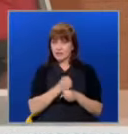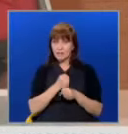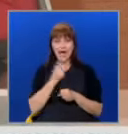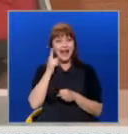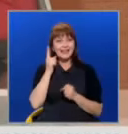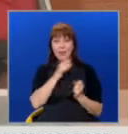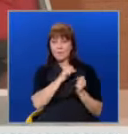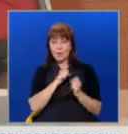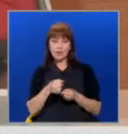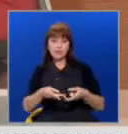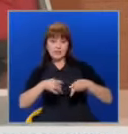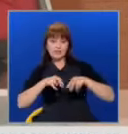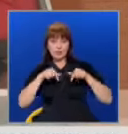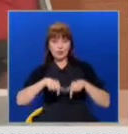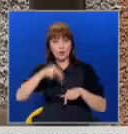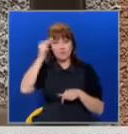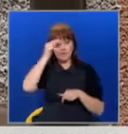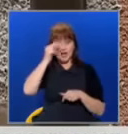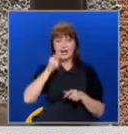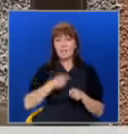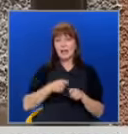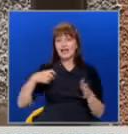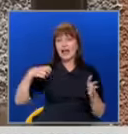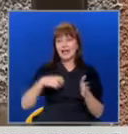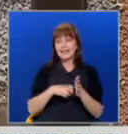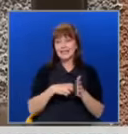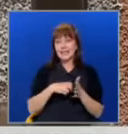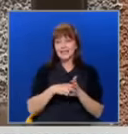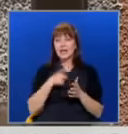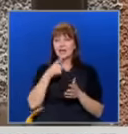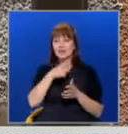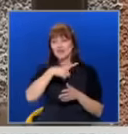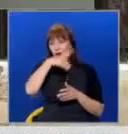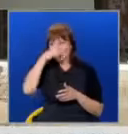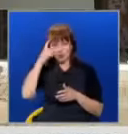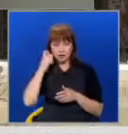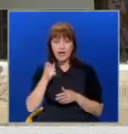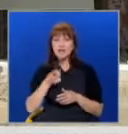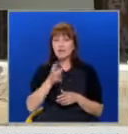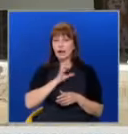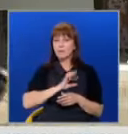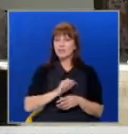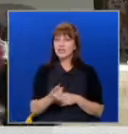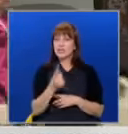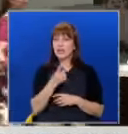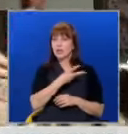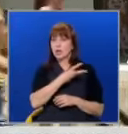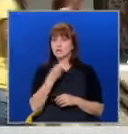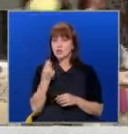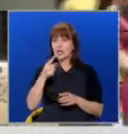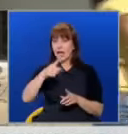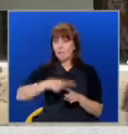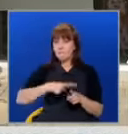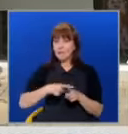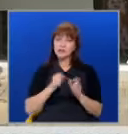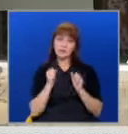те се връщат у нас, за да се регистрират като безработни в бюрото по труда. Така цяла година получават по 1800 лева на месец, за да си